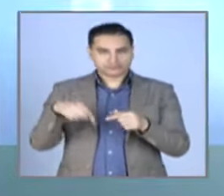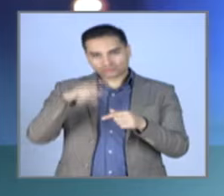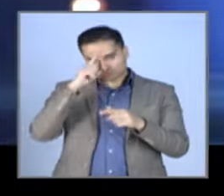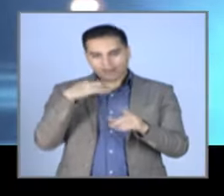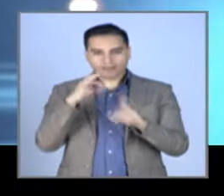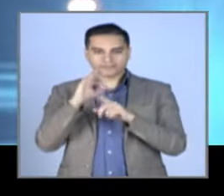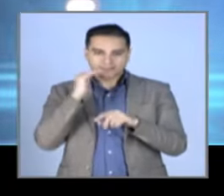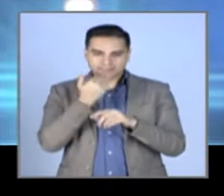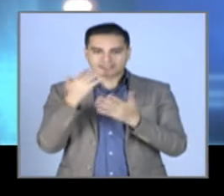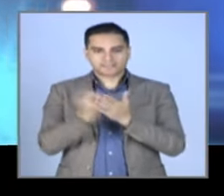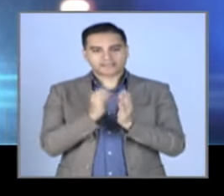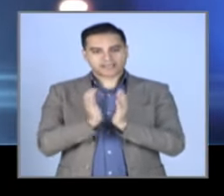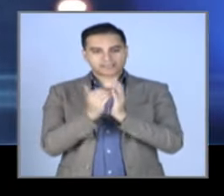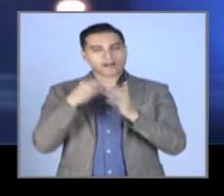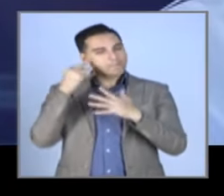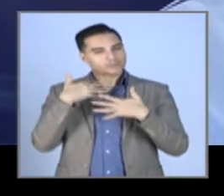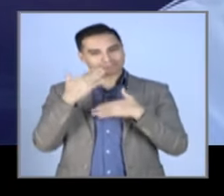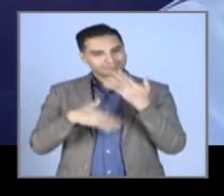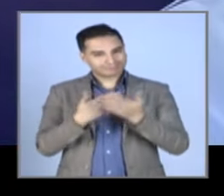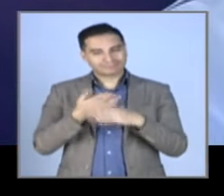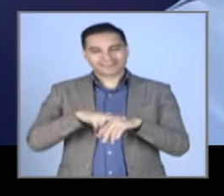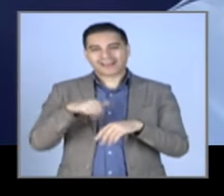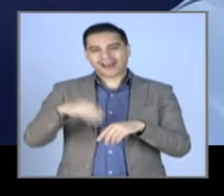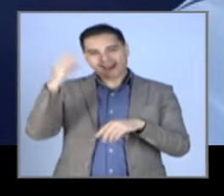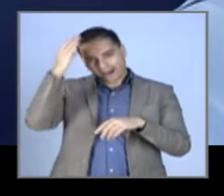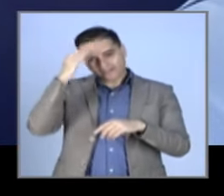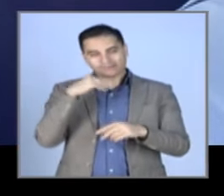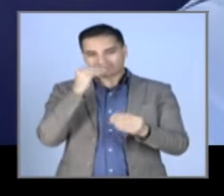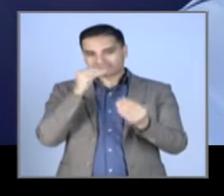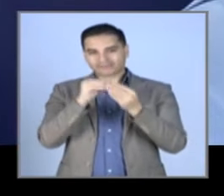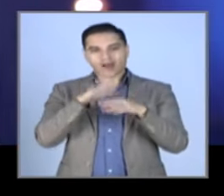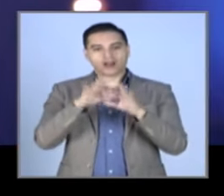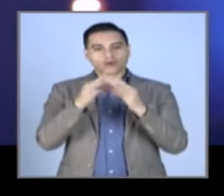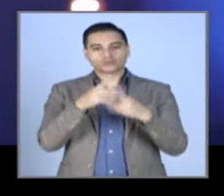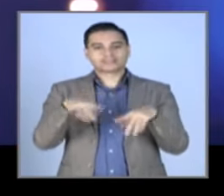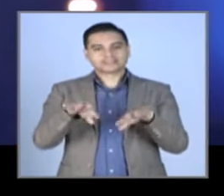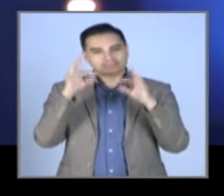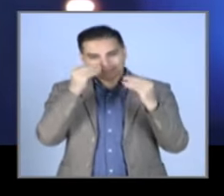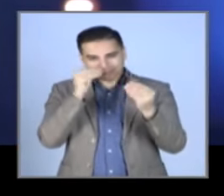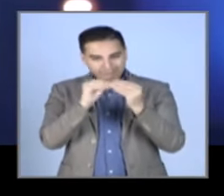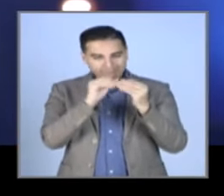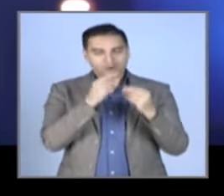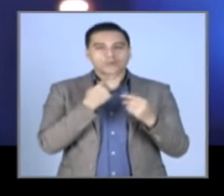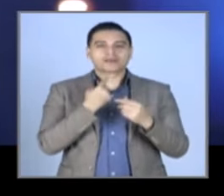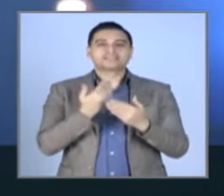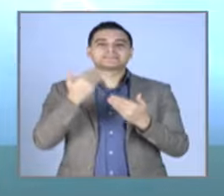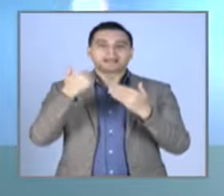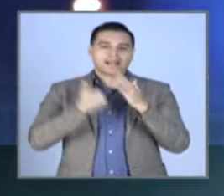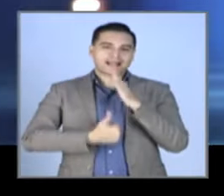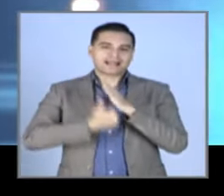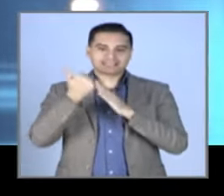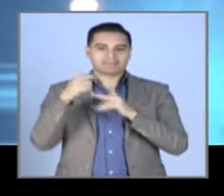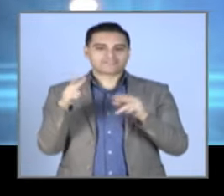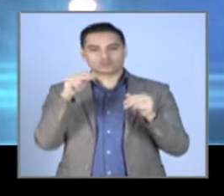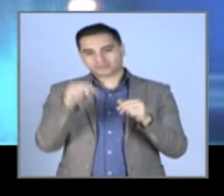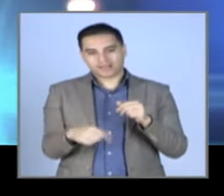البطولة. مبسوطة إن إحنا رجعنا لبرنامج العباقرة تاني، لأننا متعرف على عائلات أكتر، بنكسب صداقات، وأتمنى إن إحنا نأدي أداء مميز السيزون ده.